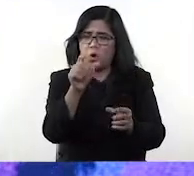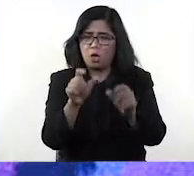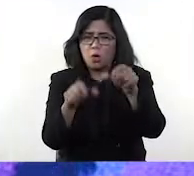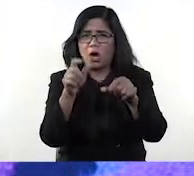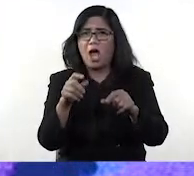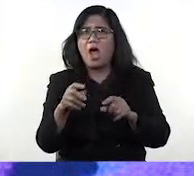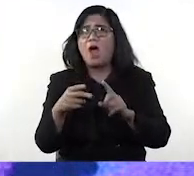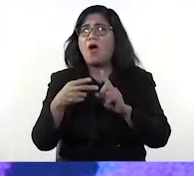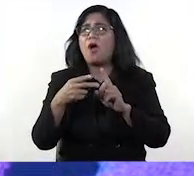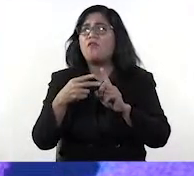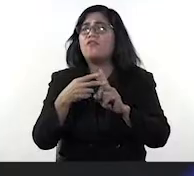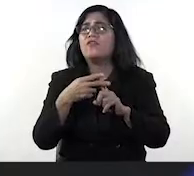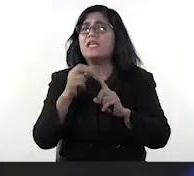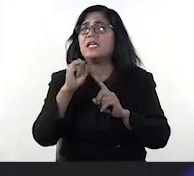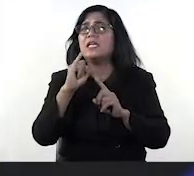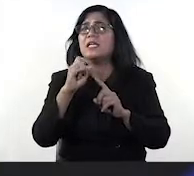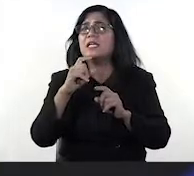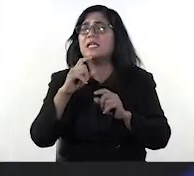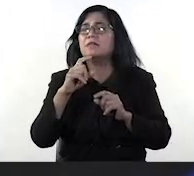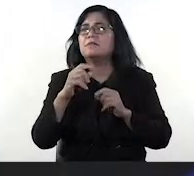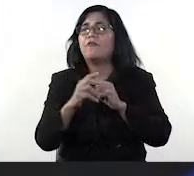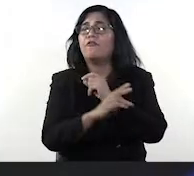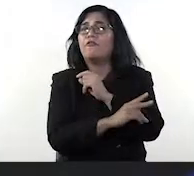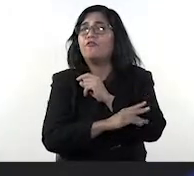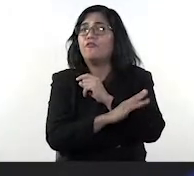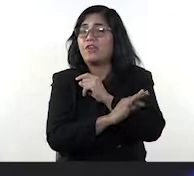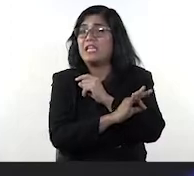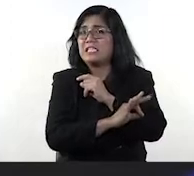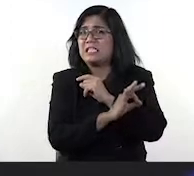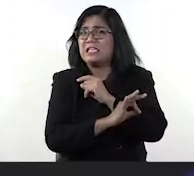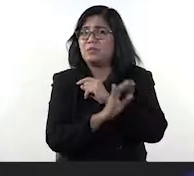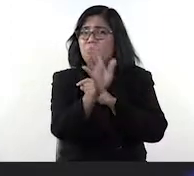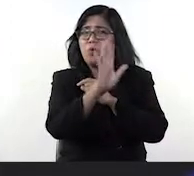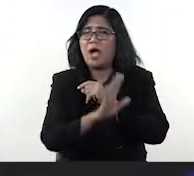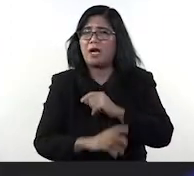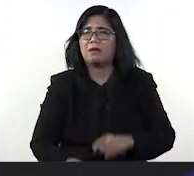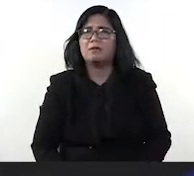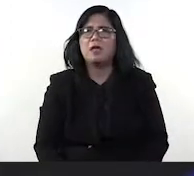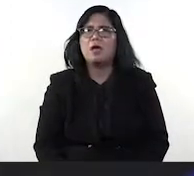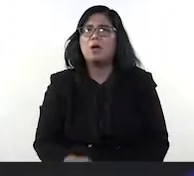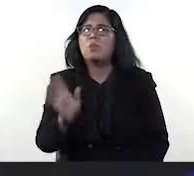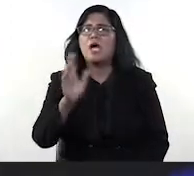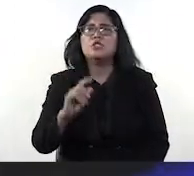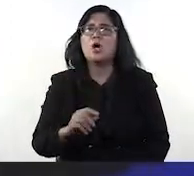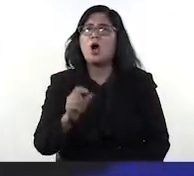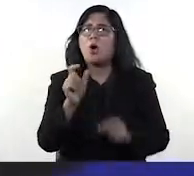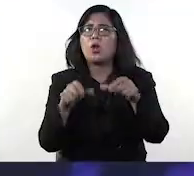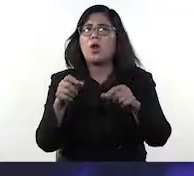ia bukan orang filistin itu Hai yang menyalibkan Yesus bukan orang kafir